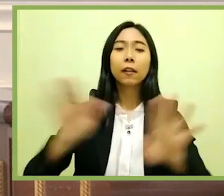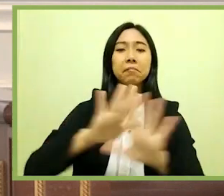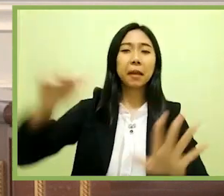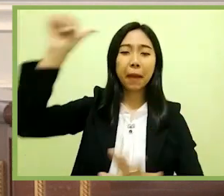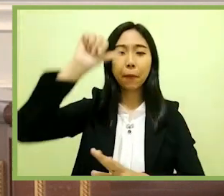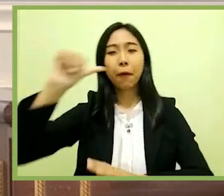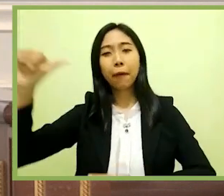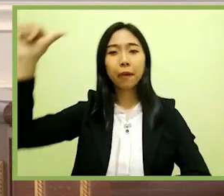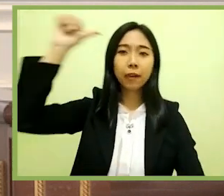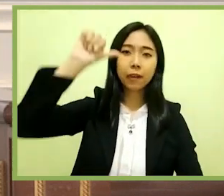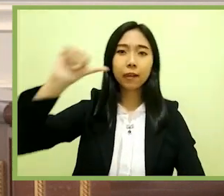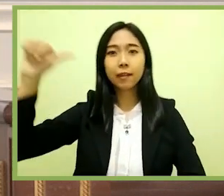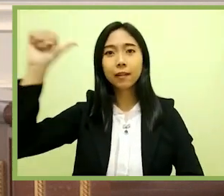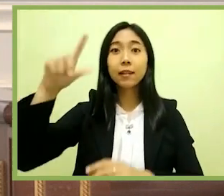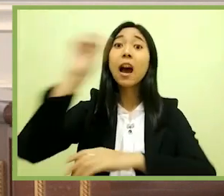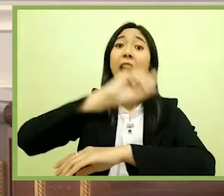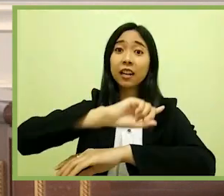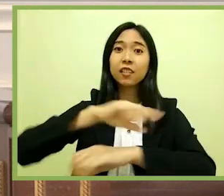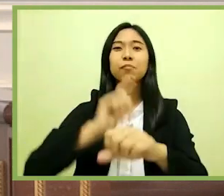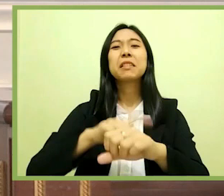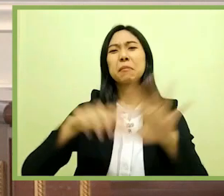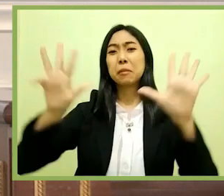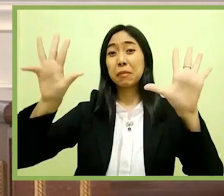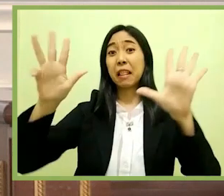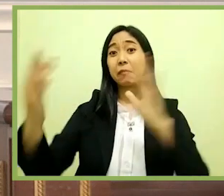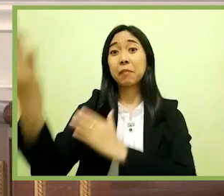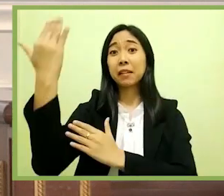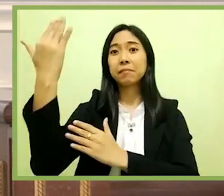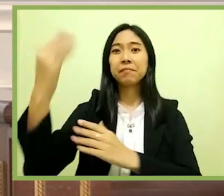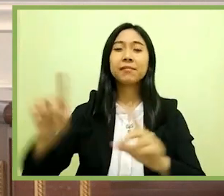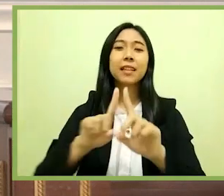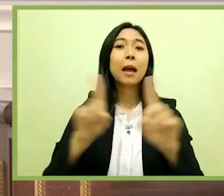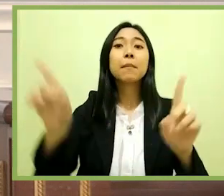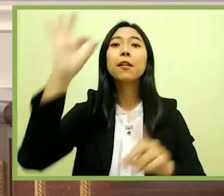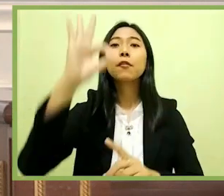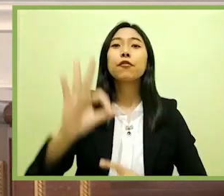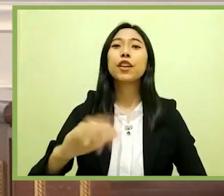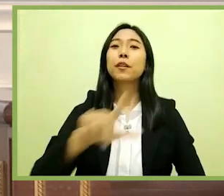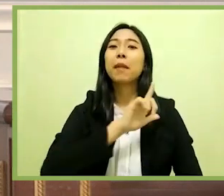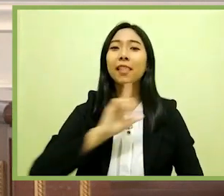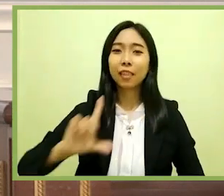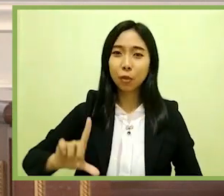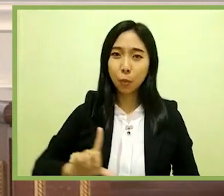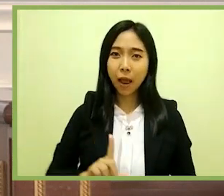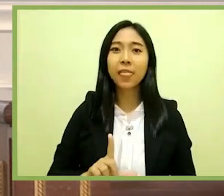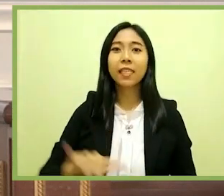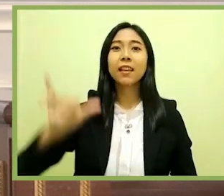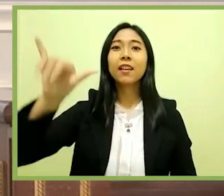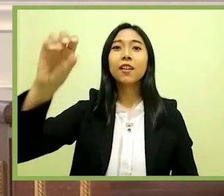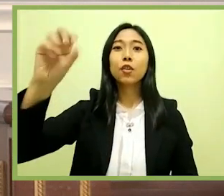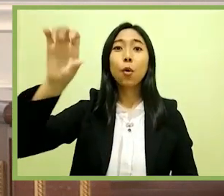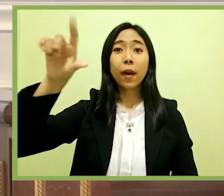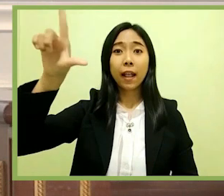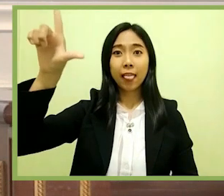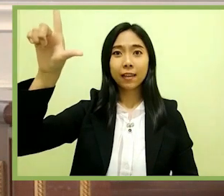sangka, karena hari baru pukul 9, tapi itulah yang difirmankan Allah dengan perantaraan Nabi Yoel. Akan terjadi